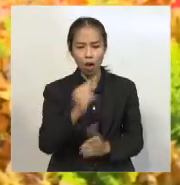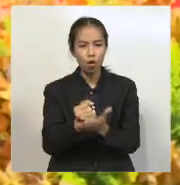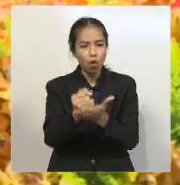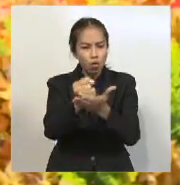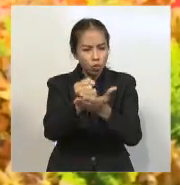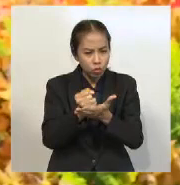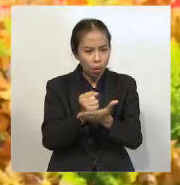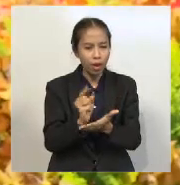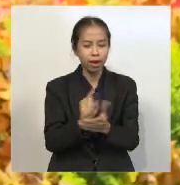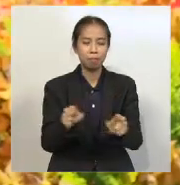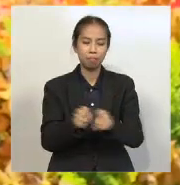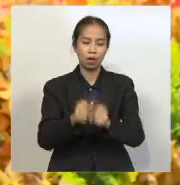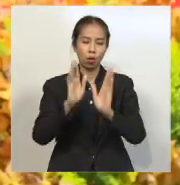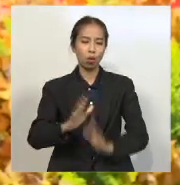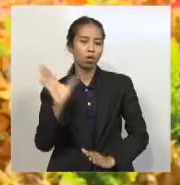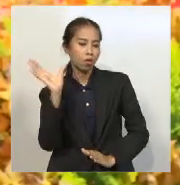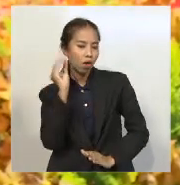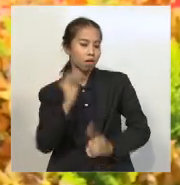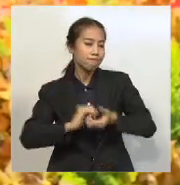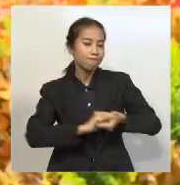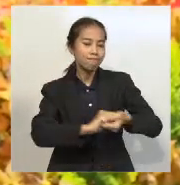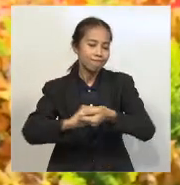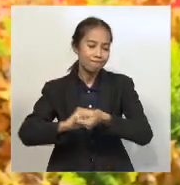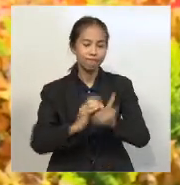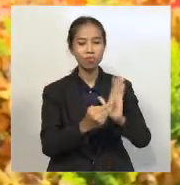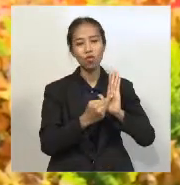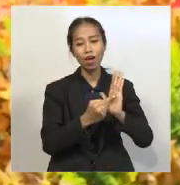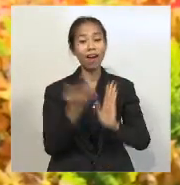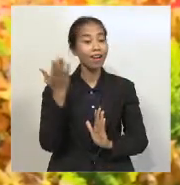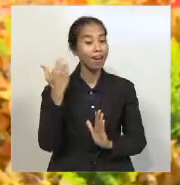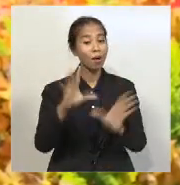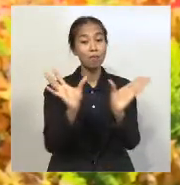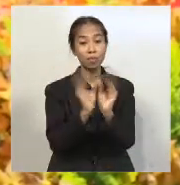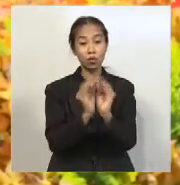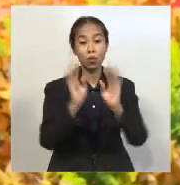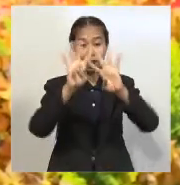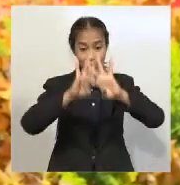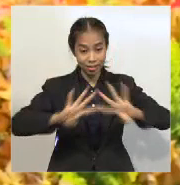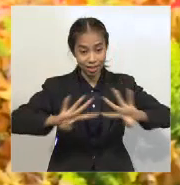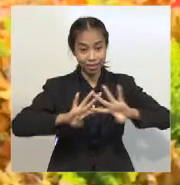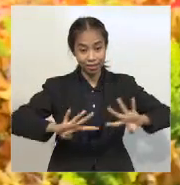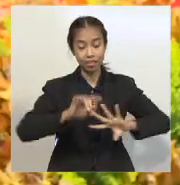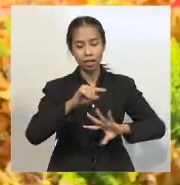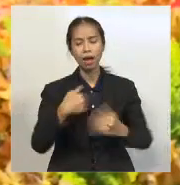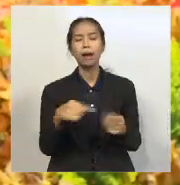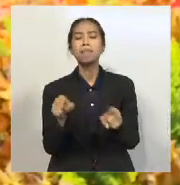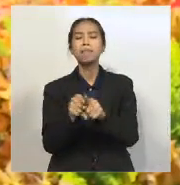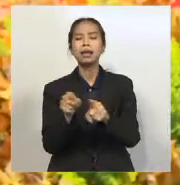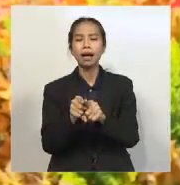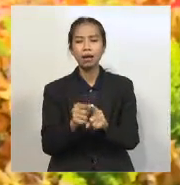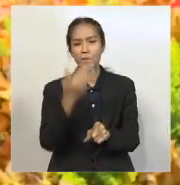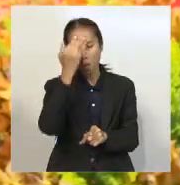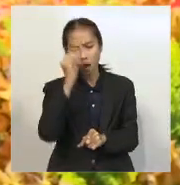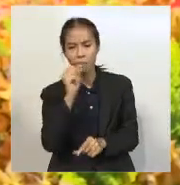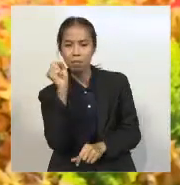ให้เกิดความร่วมมือร่วมใจกันอย่างเช่นการประชุมอาเซียนก็มีเพลงหลายเพลงผมให้บรรจุไปในการแสดงในการร้องเพื่อจะ